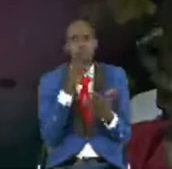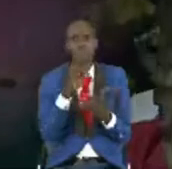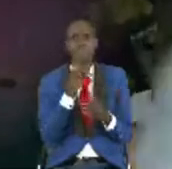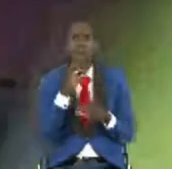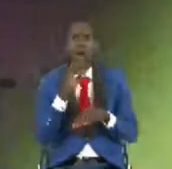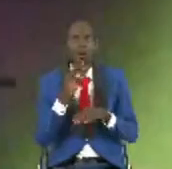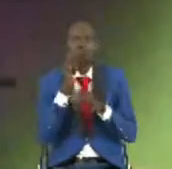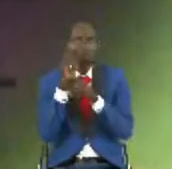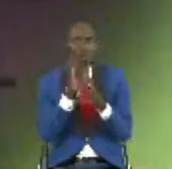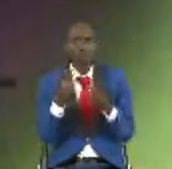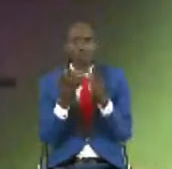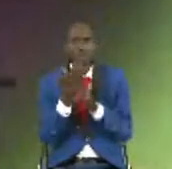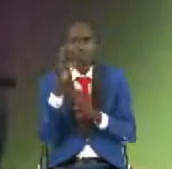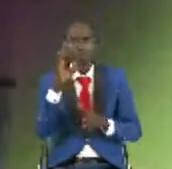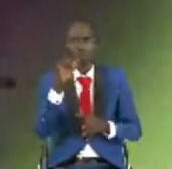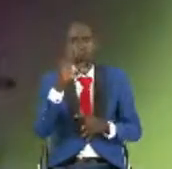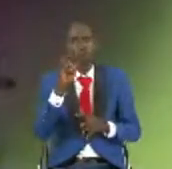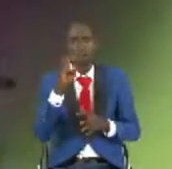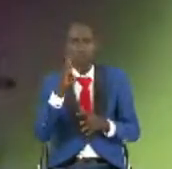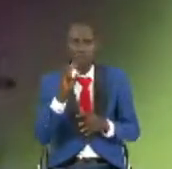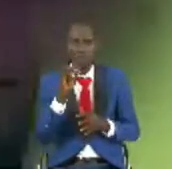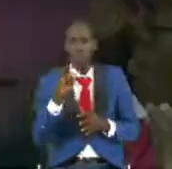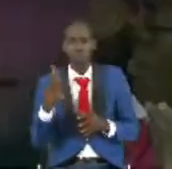ou bien pas d'autres médias sociaux.